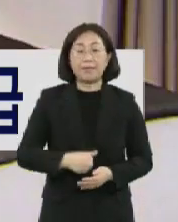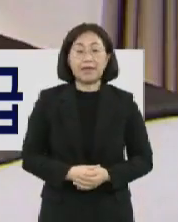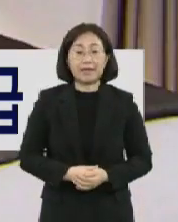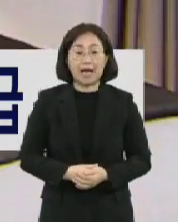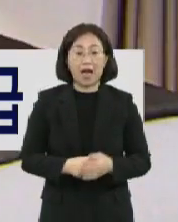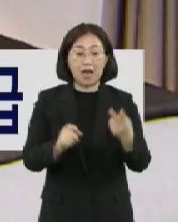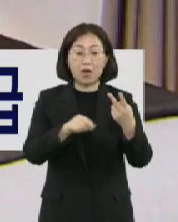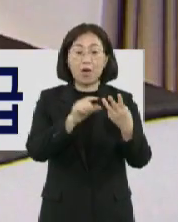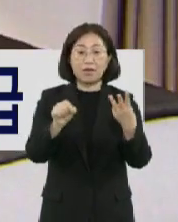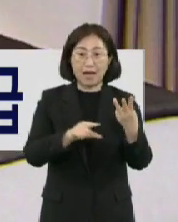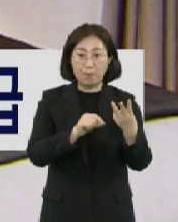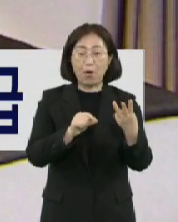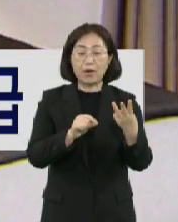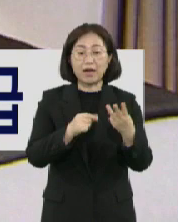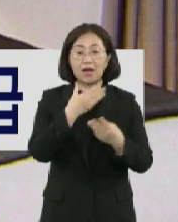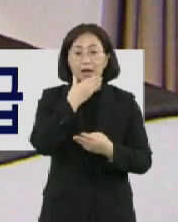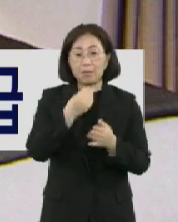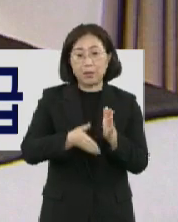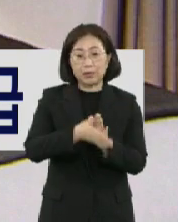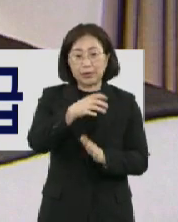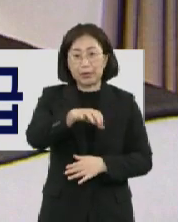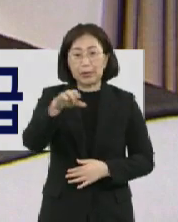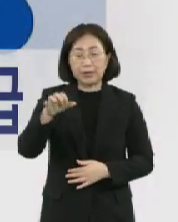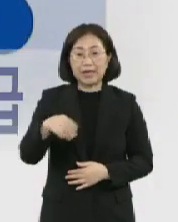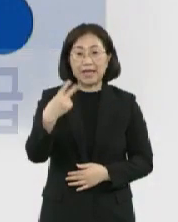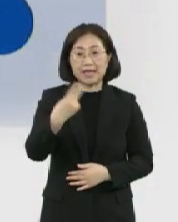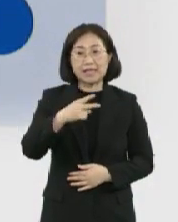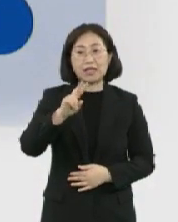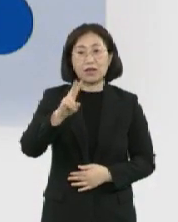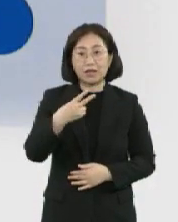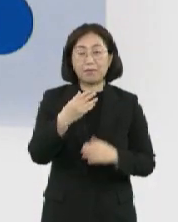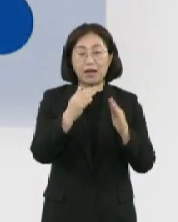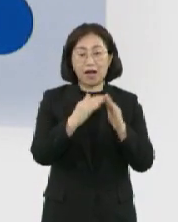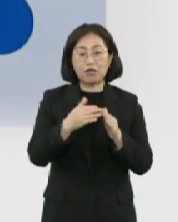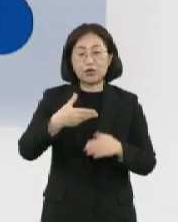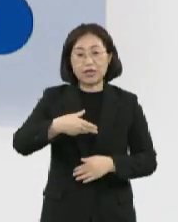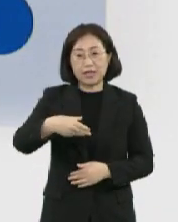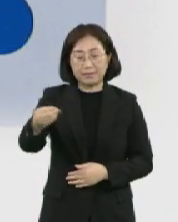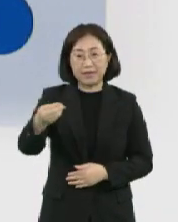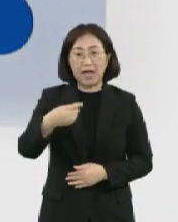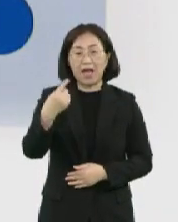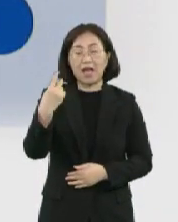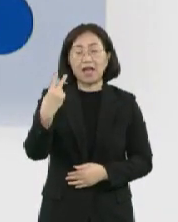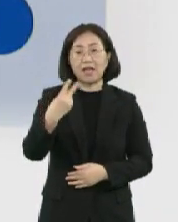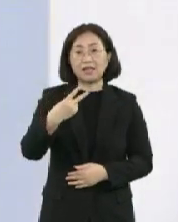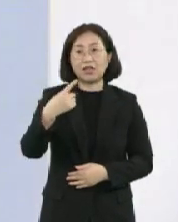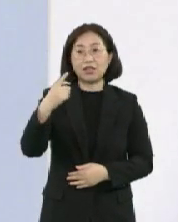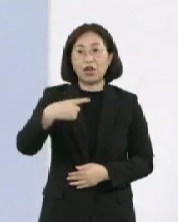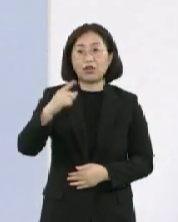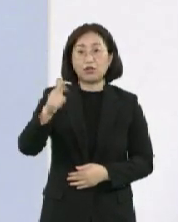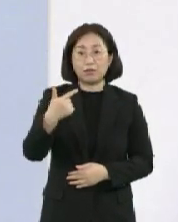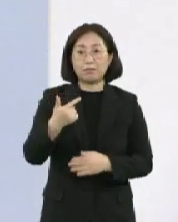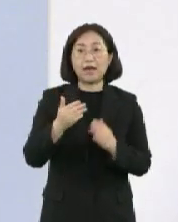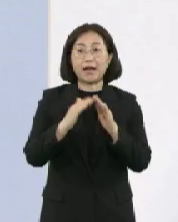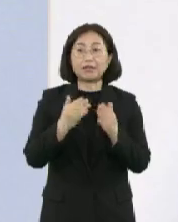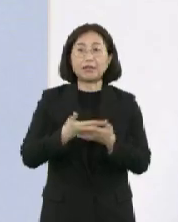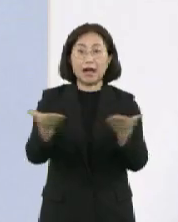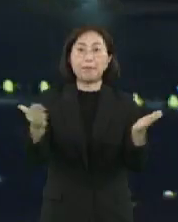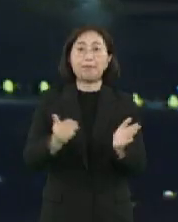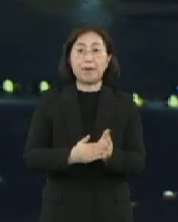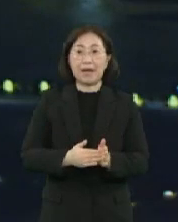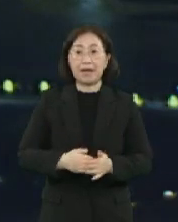이에 앞서 2월과 3월에는 행복도시 등의 공공분양 2200 가구와 임대 1600 가구를 공급해 씁니다